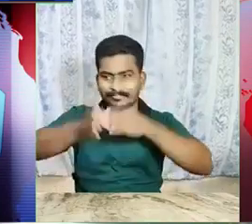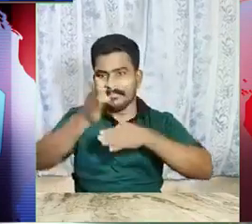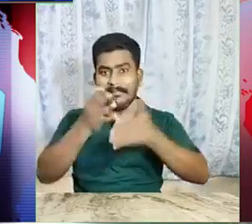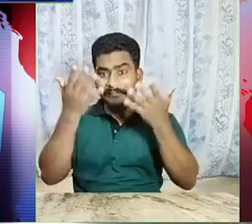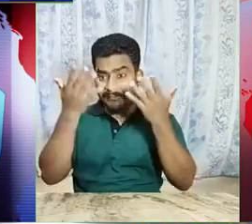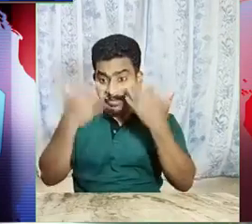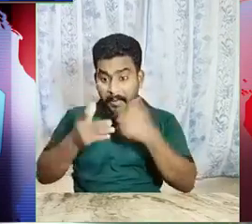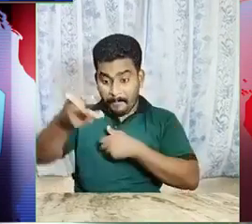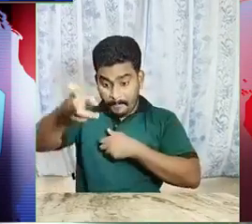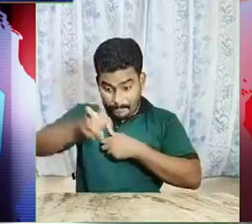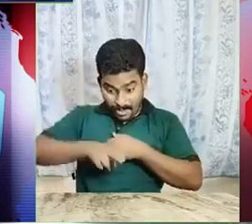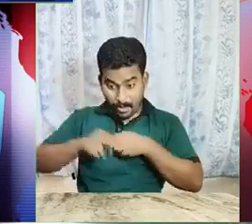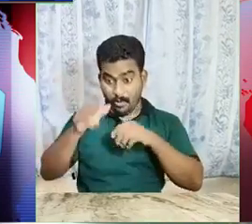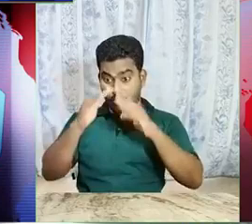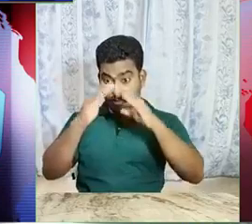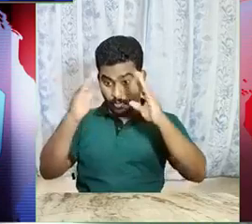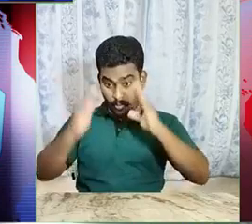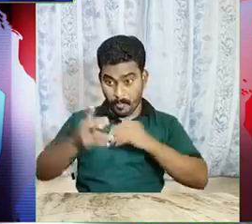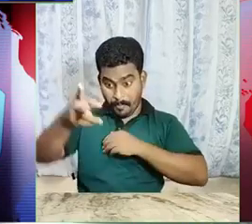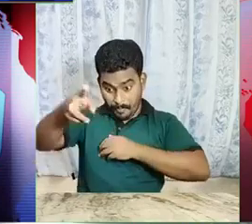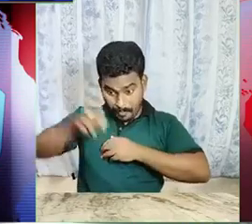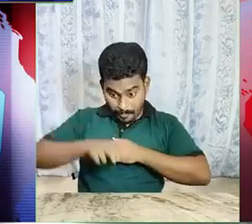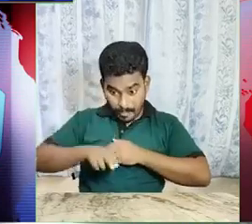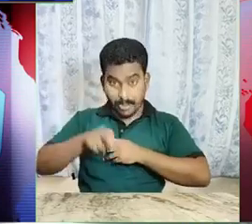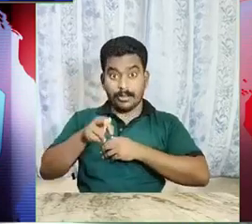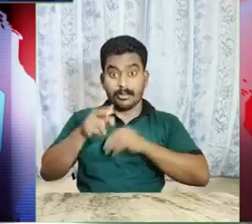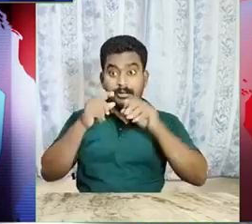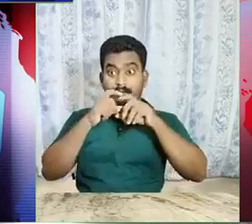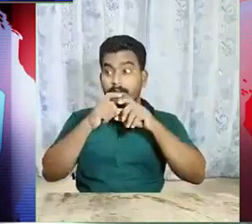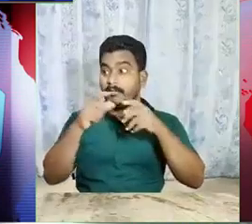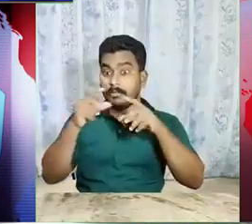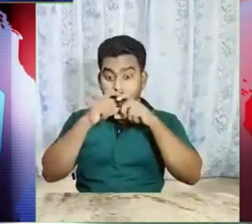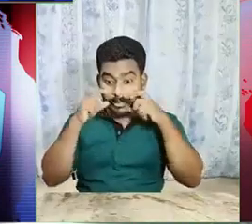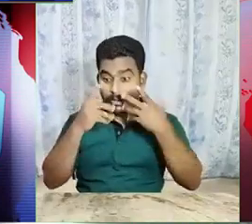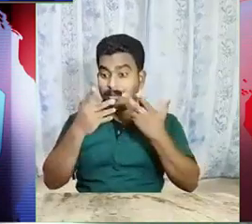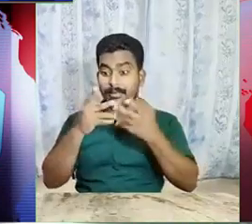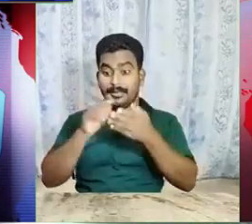അപ്പോൾ മറ്റിടങ്ങളിലൊക്കെ പോയി തിരിച്ചെത്തുമ്പോൾ പാലിക്കേണ്ട